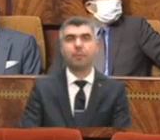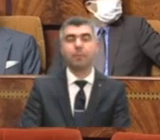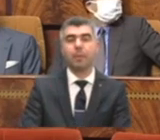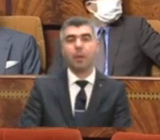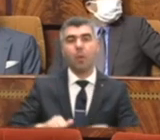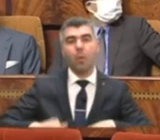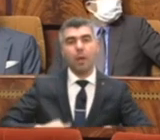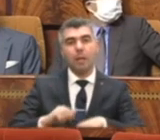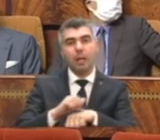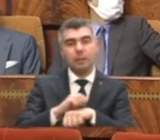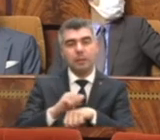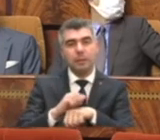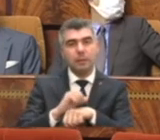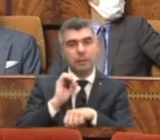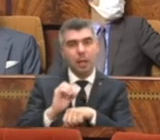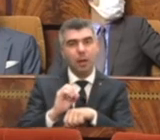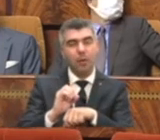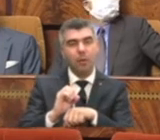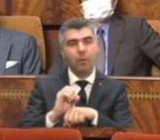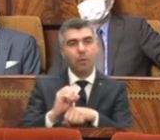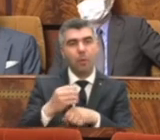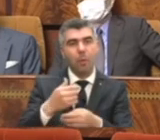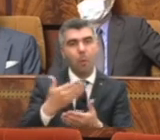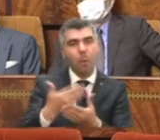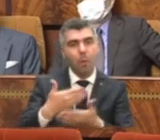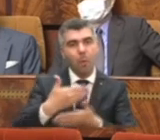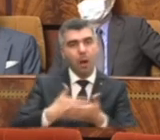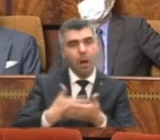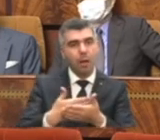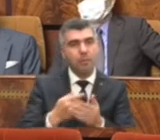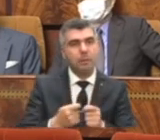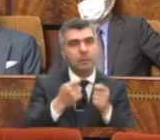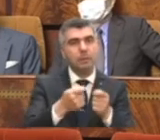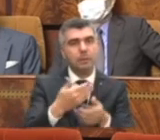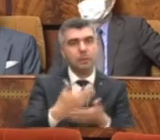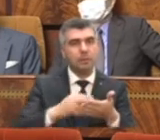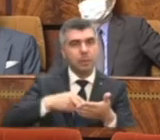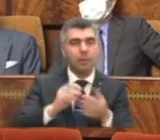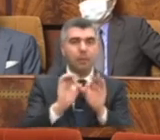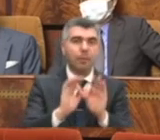الداخليه دايره لهم حصار على البناء العشوائي. وشكرا سيدي الوزير.